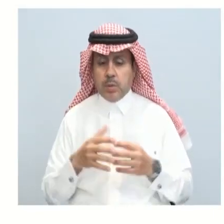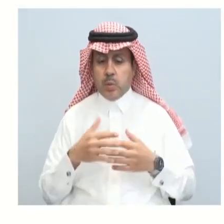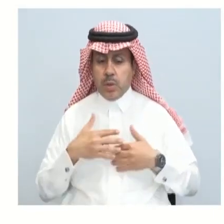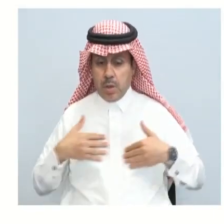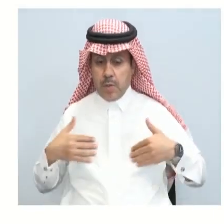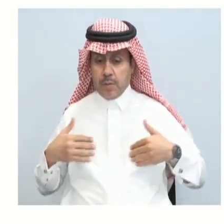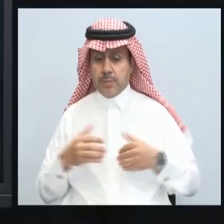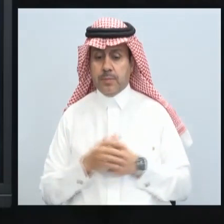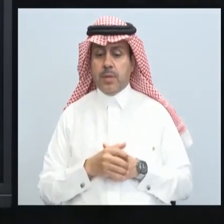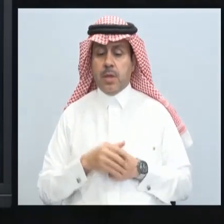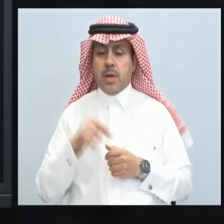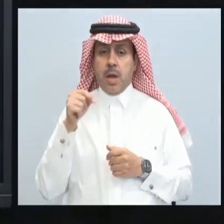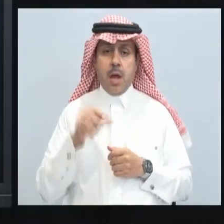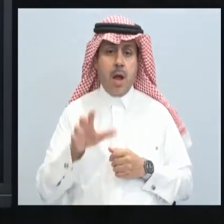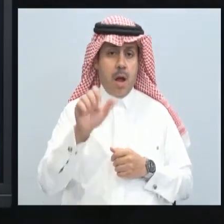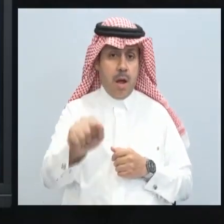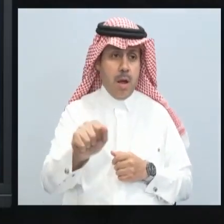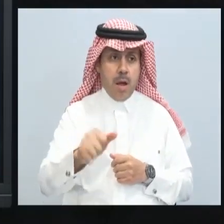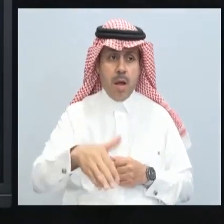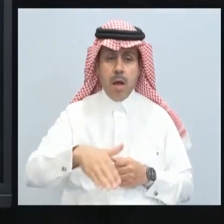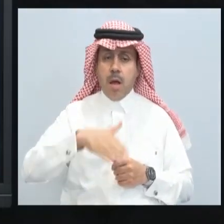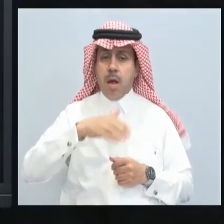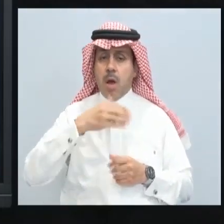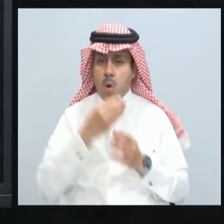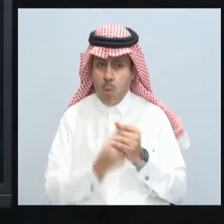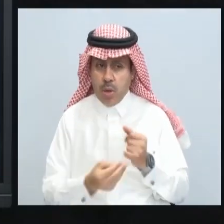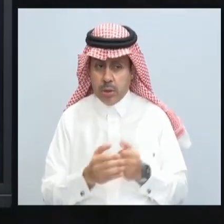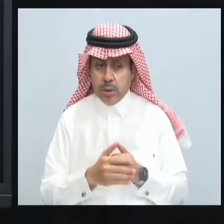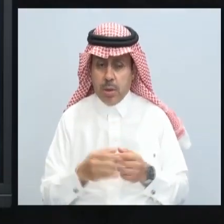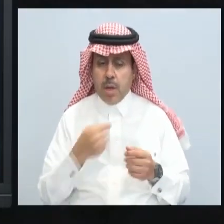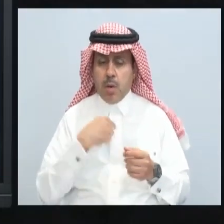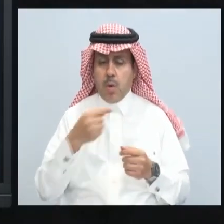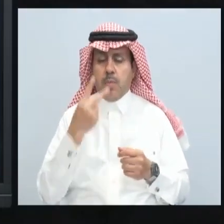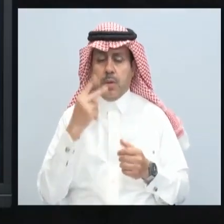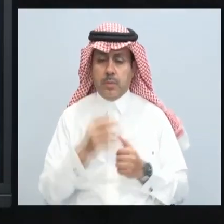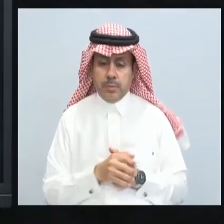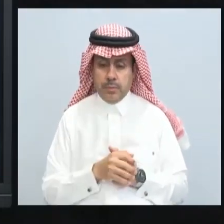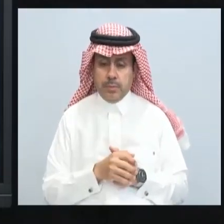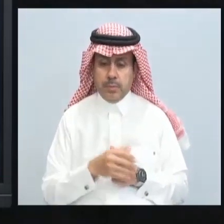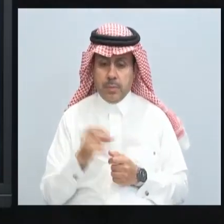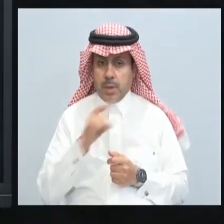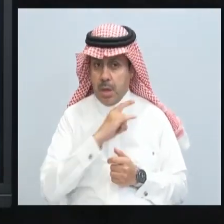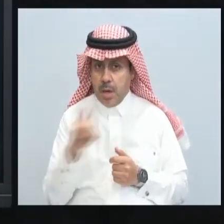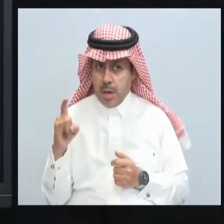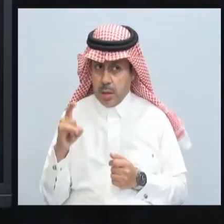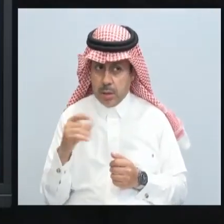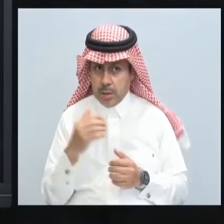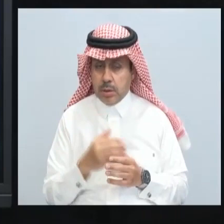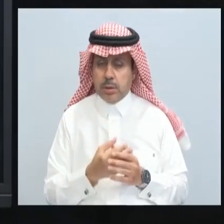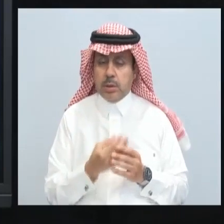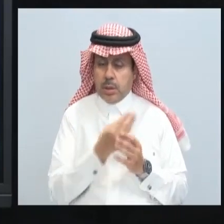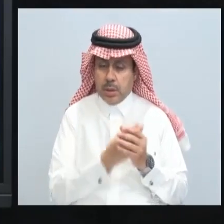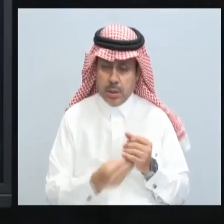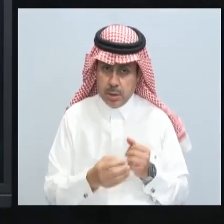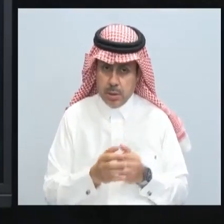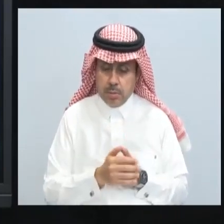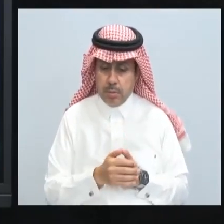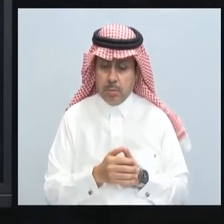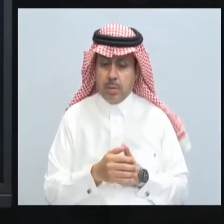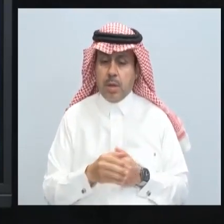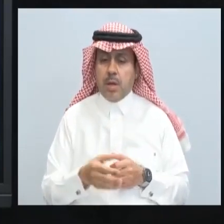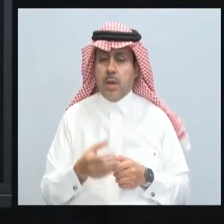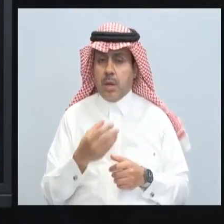لان حق الولد لهما معا ثانيا الا يترتب على ذلك ضرر باحد